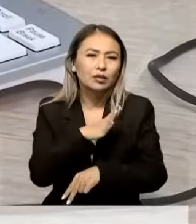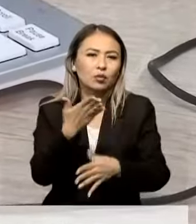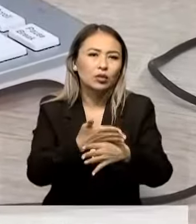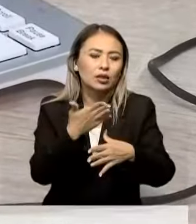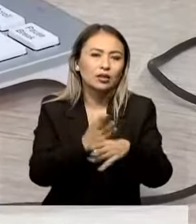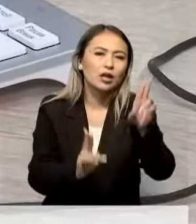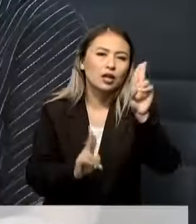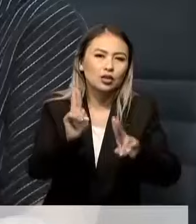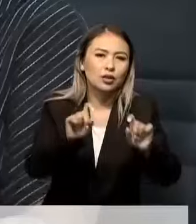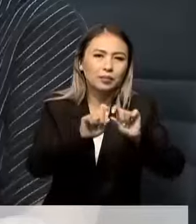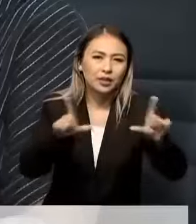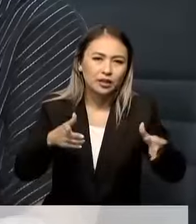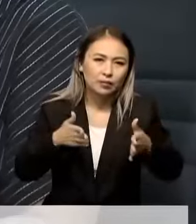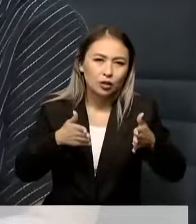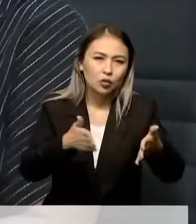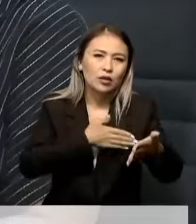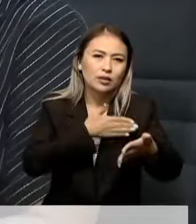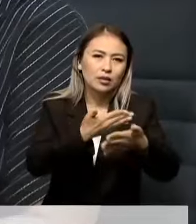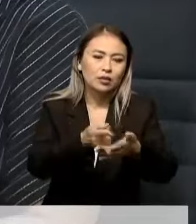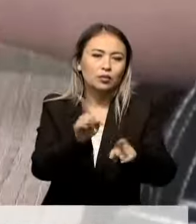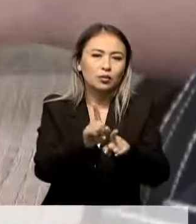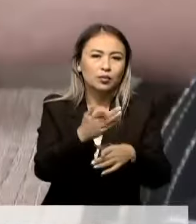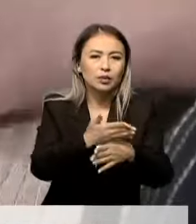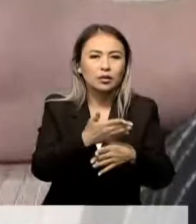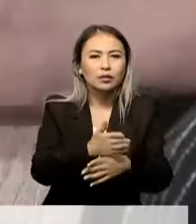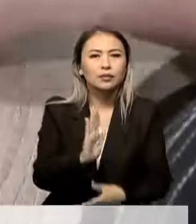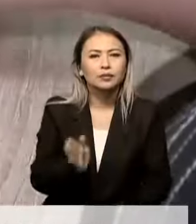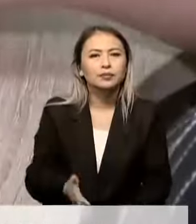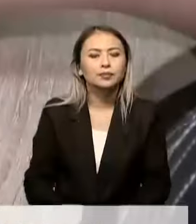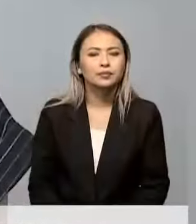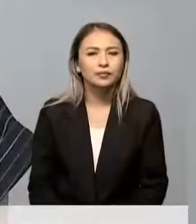ілікпеген оқушыларға да дәстүрлі мектепке жол акциясы арқылы көмек беріледі.